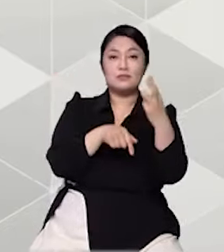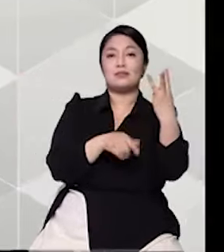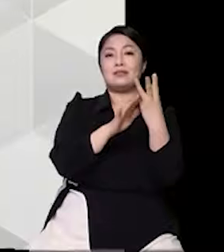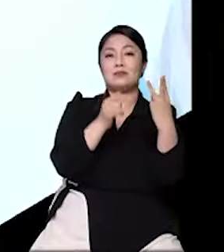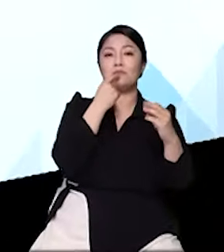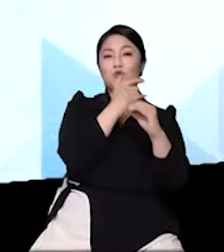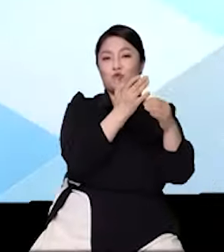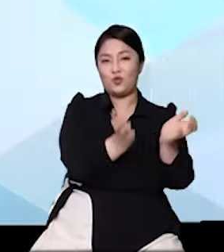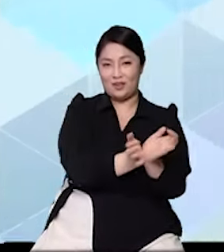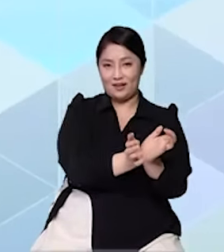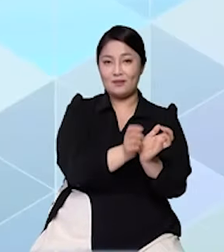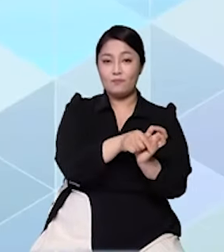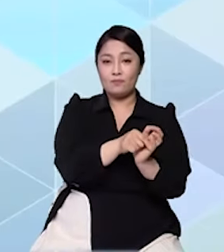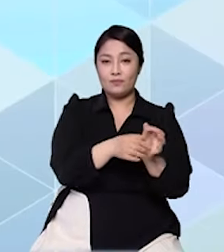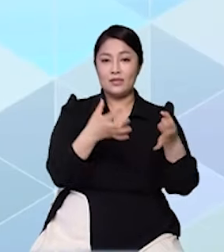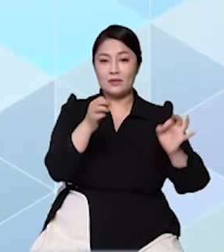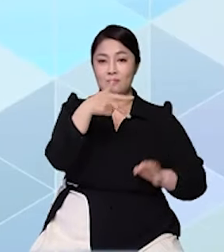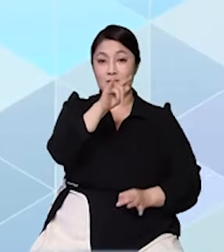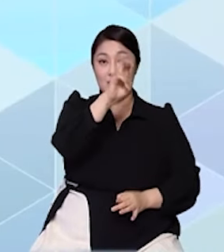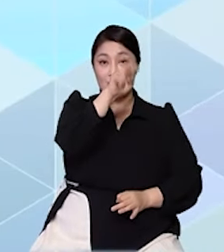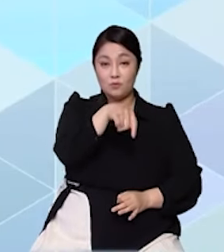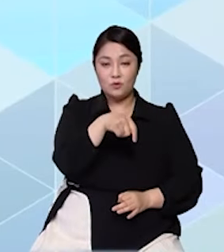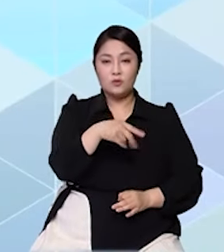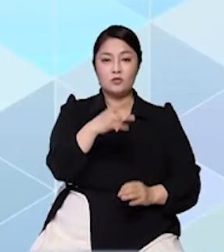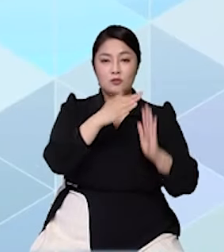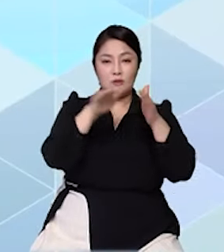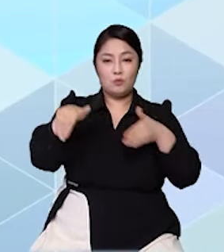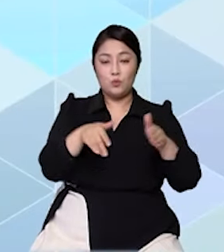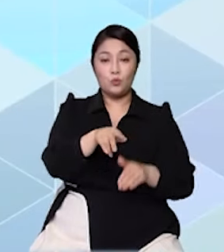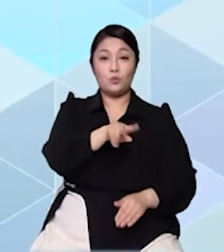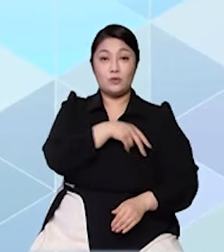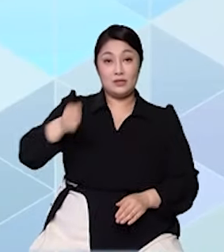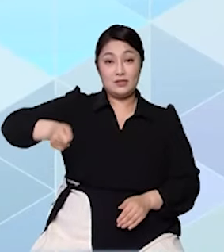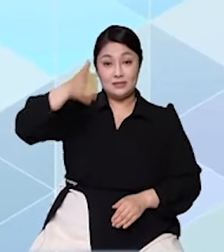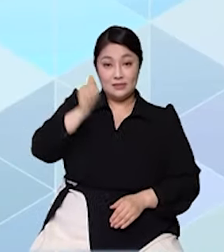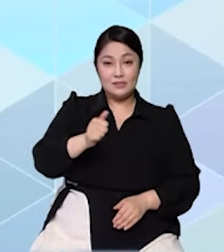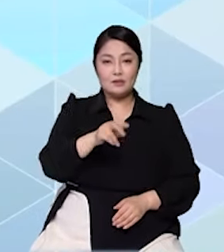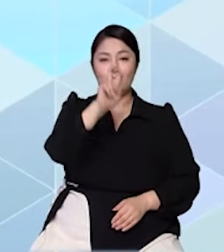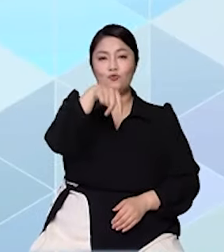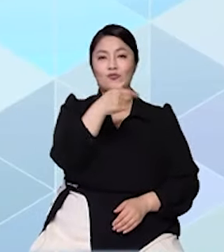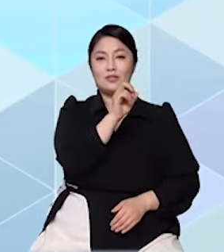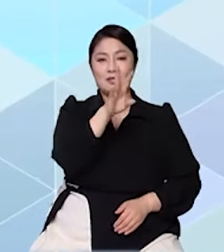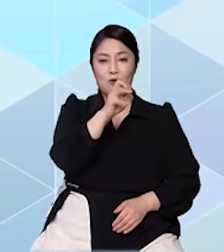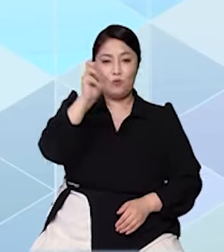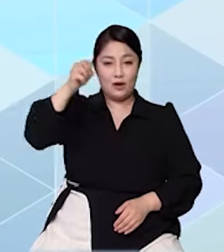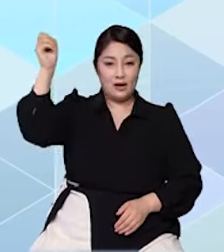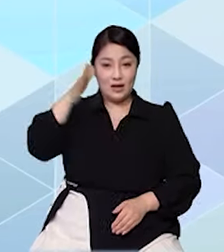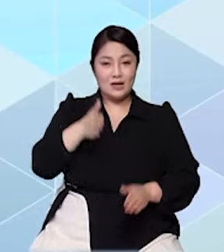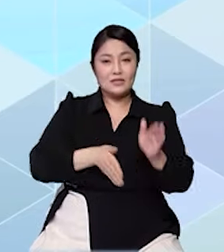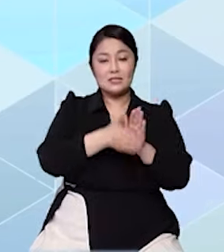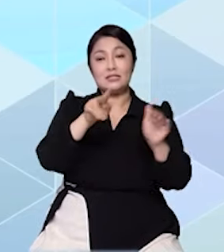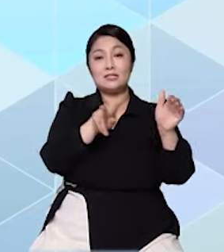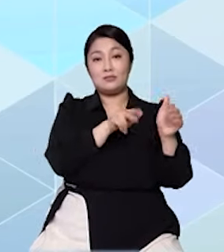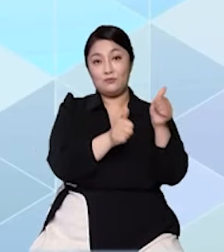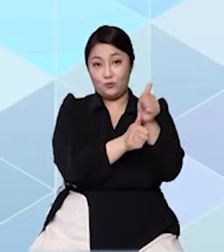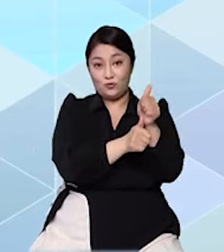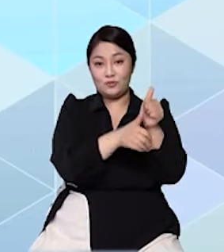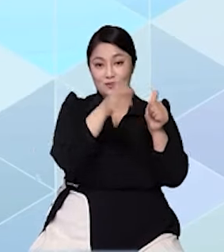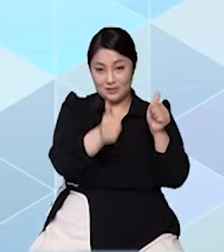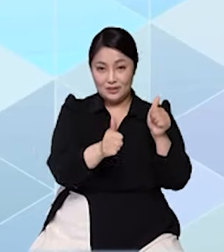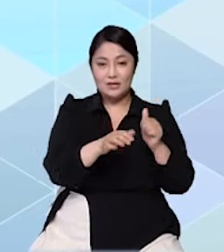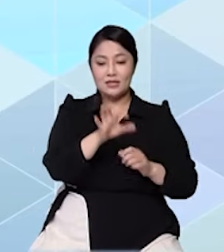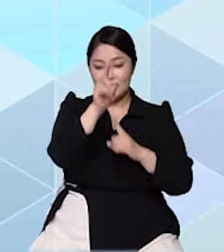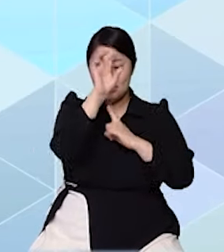3명입니다 김제 무전 전남도의회 의장 과 문양 오현 광양 시의회 부의장 그리고